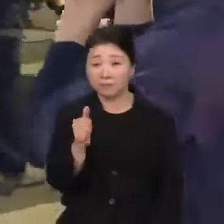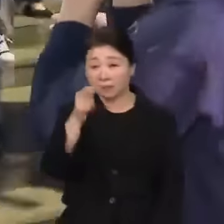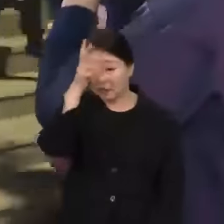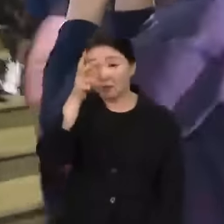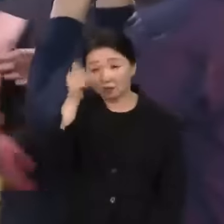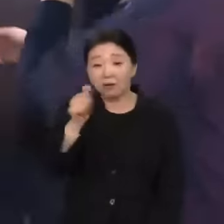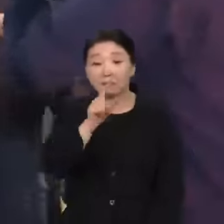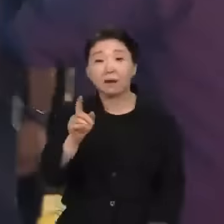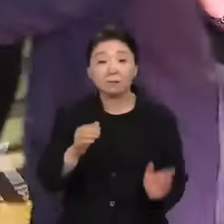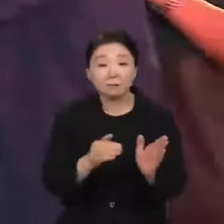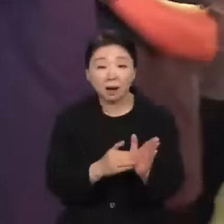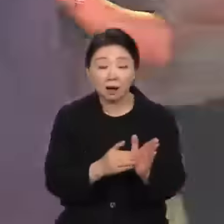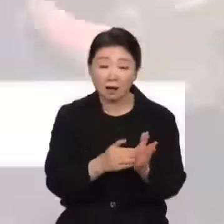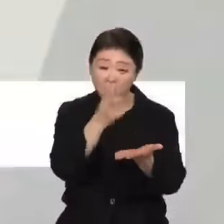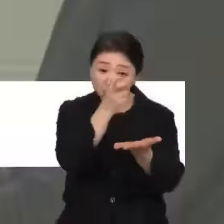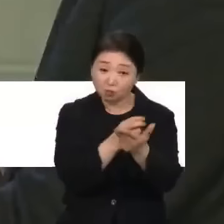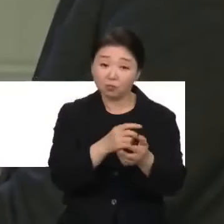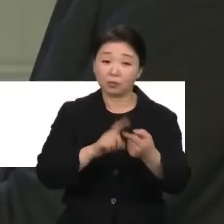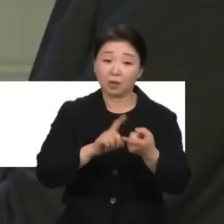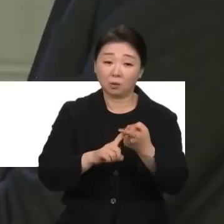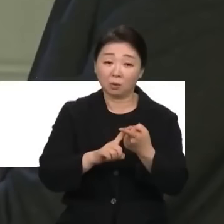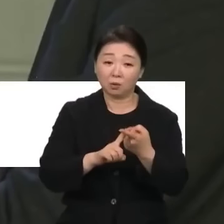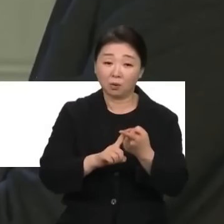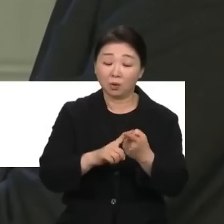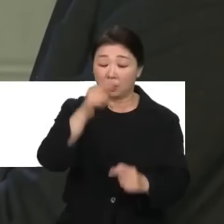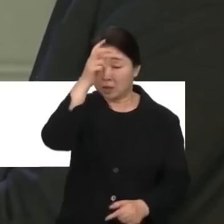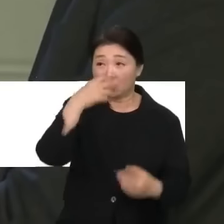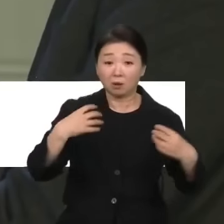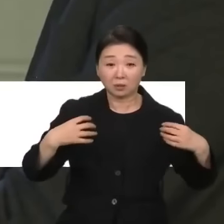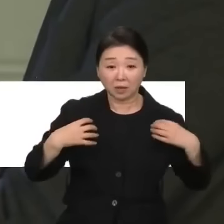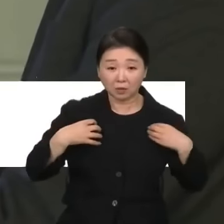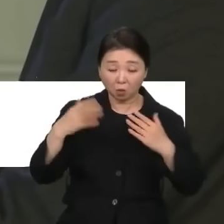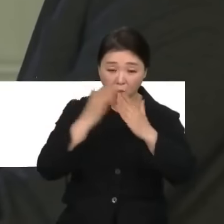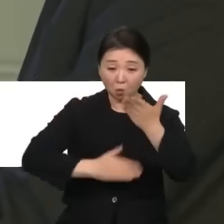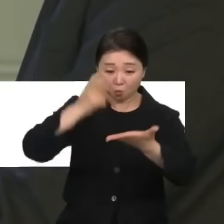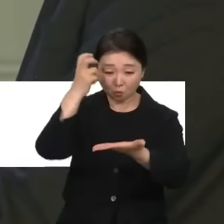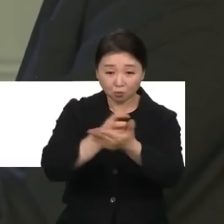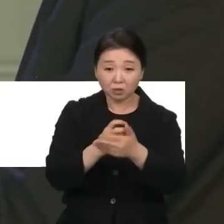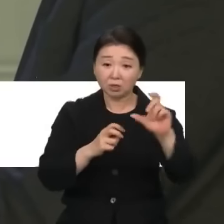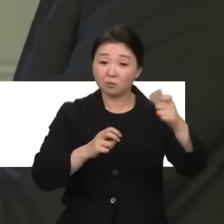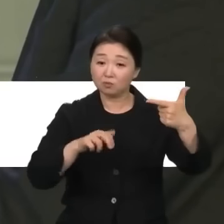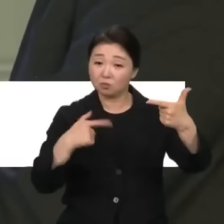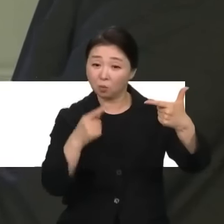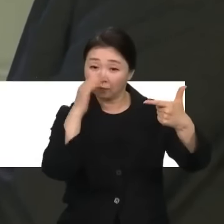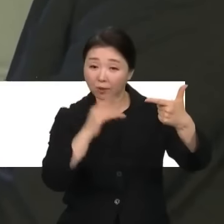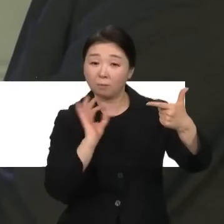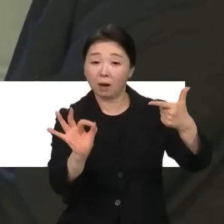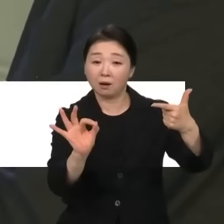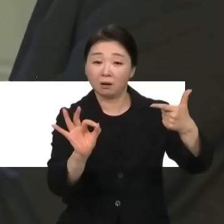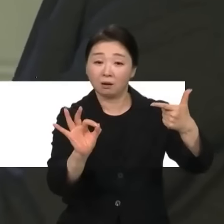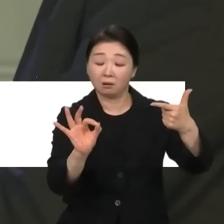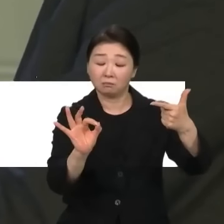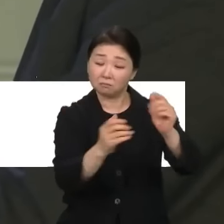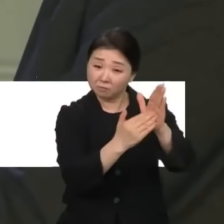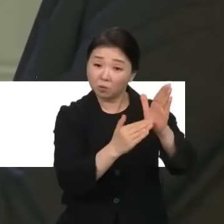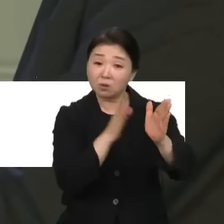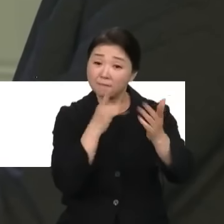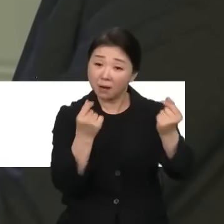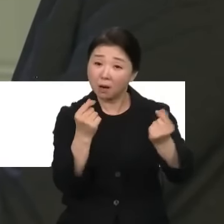언급했습니다. 규정상 경찰청 공보규칙 16조를 보시면 비공개가